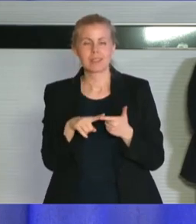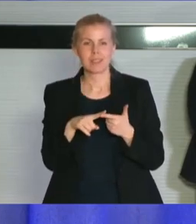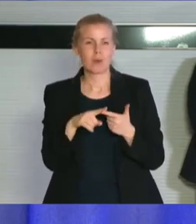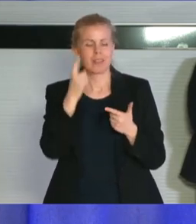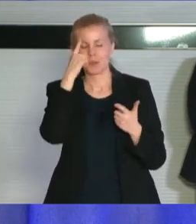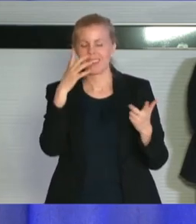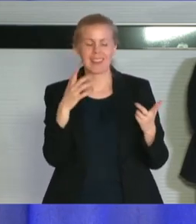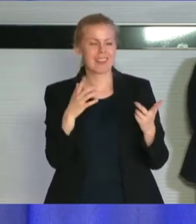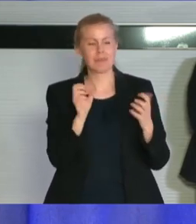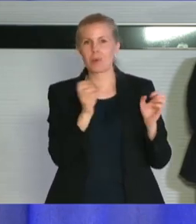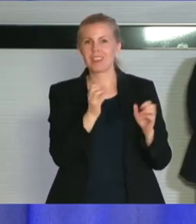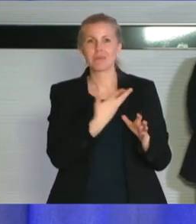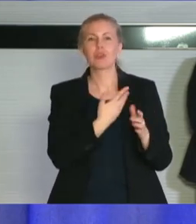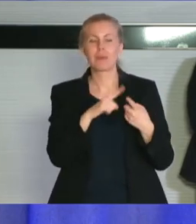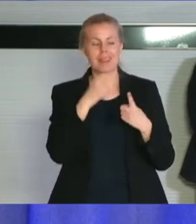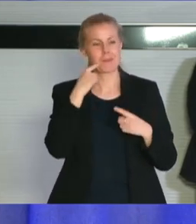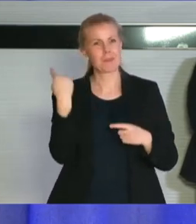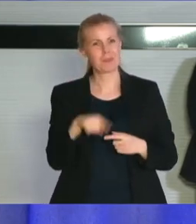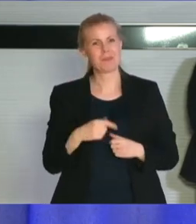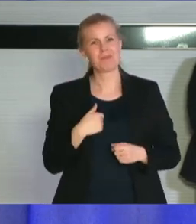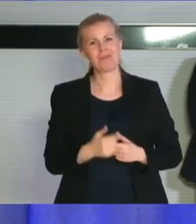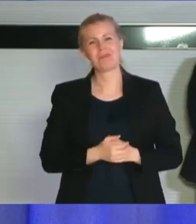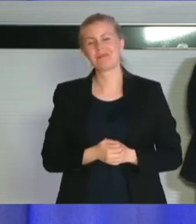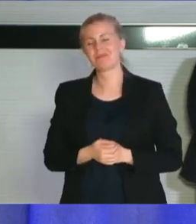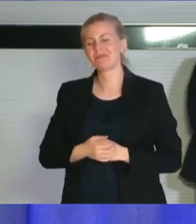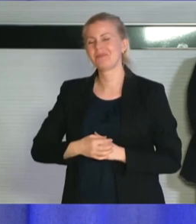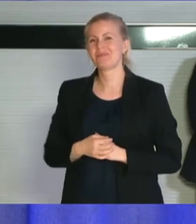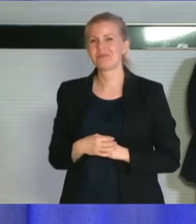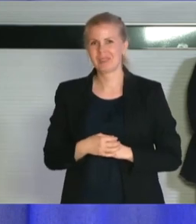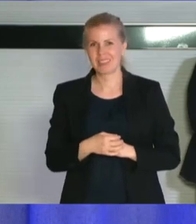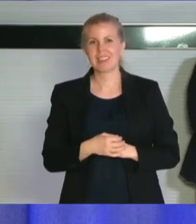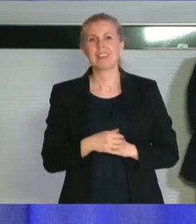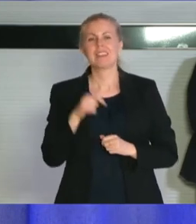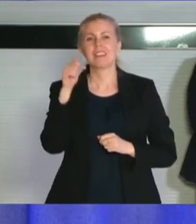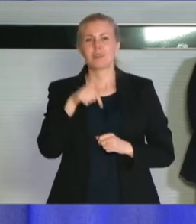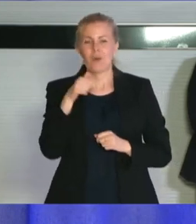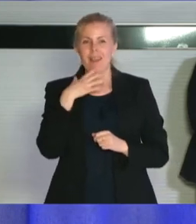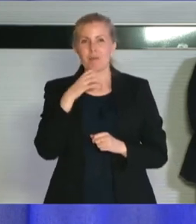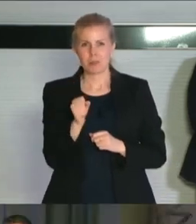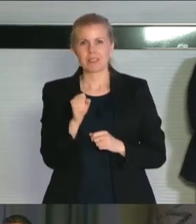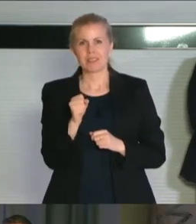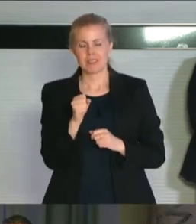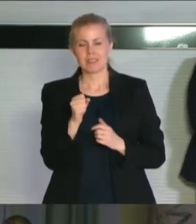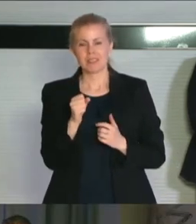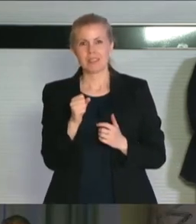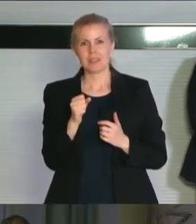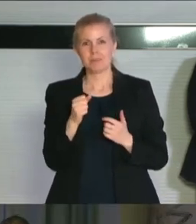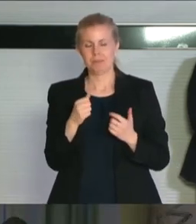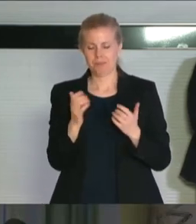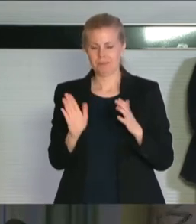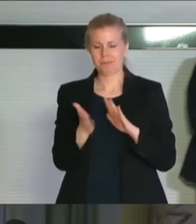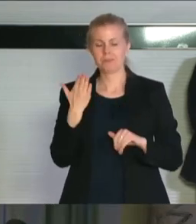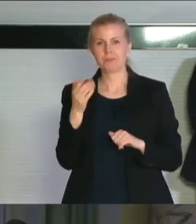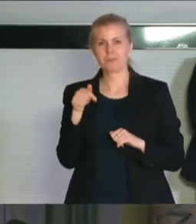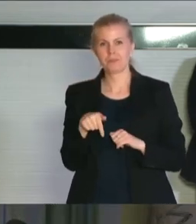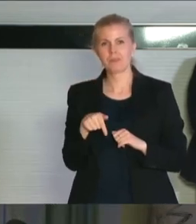kurerer noe som helst, men det er veldig godt. Da skal vi ta et spørsmål på e-post før Aftenposten slipper til, og det kommer fra Aslak Bonde. Er